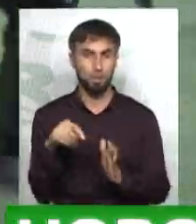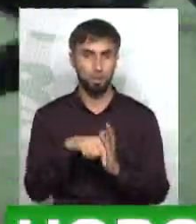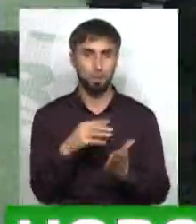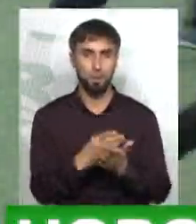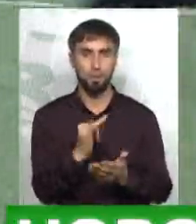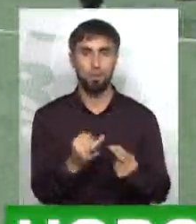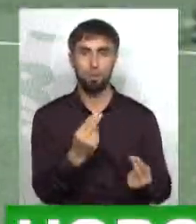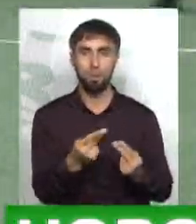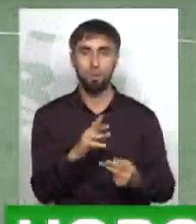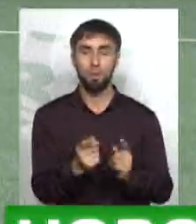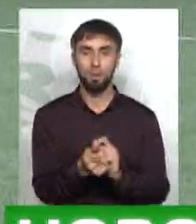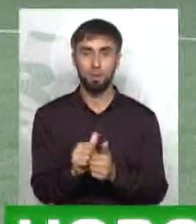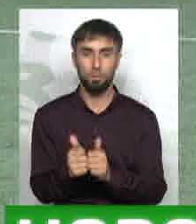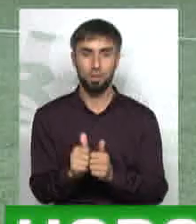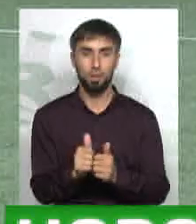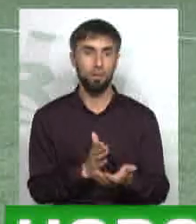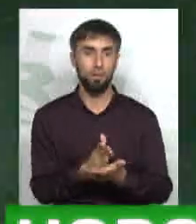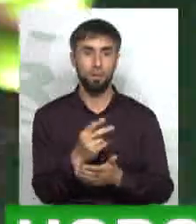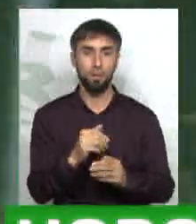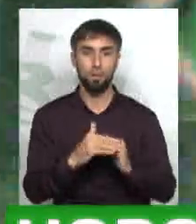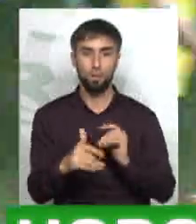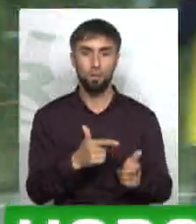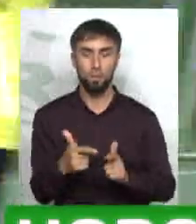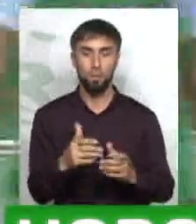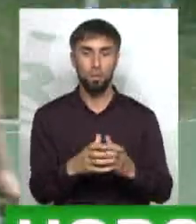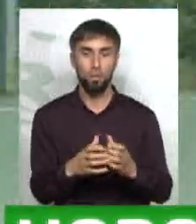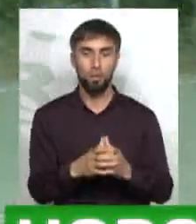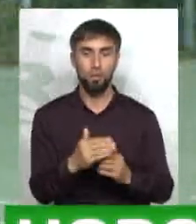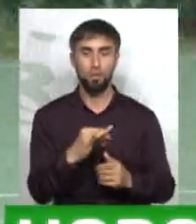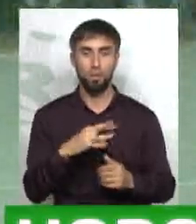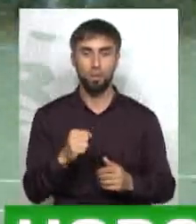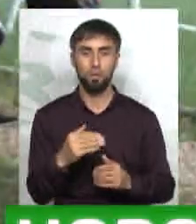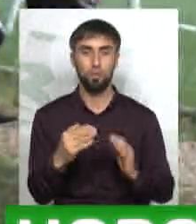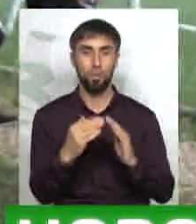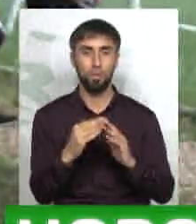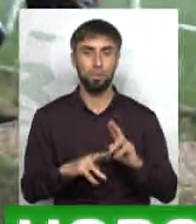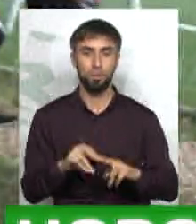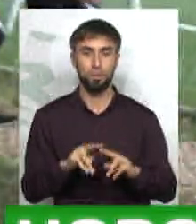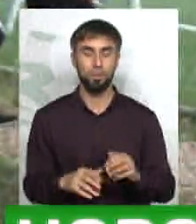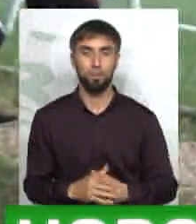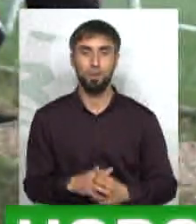предусмотрели и игроков для замены. Выйти на поле готовится команда фирмы «Домострой».